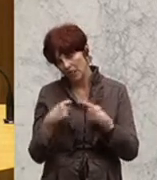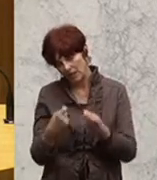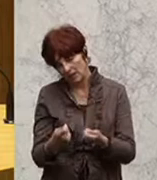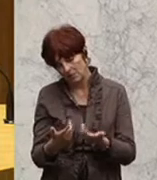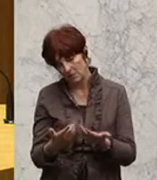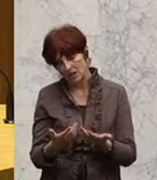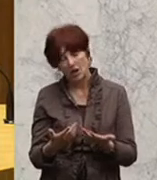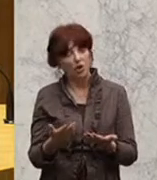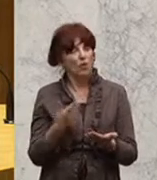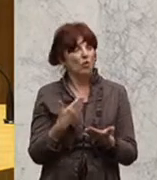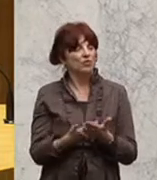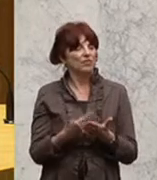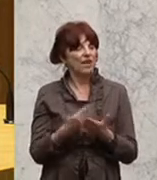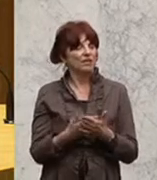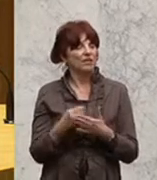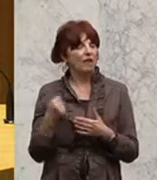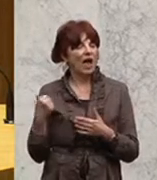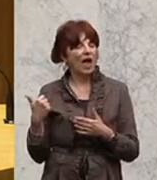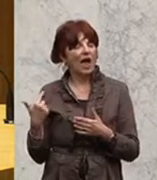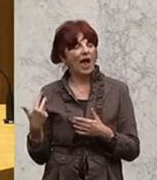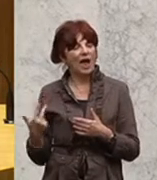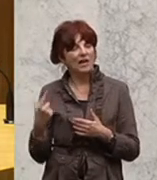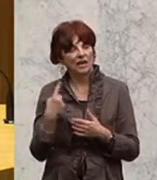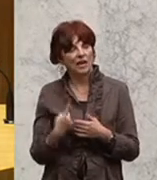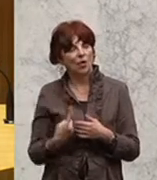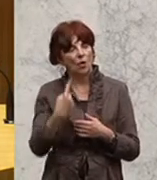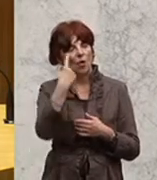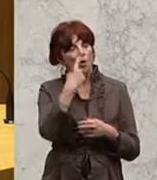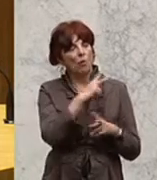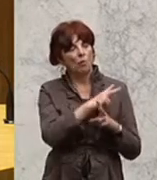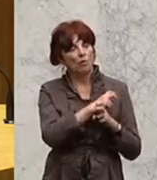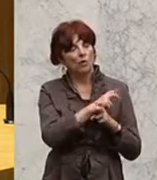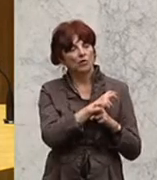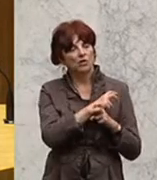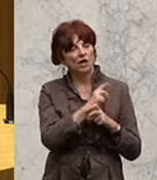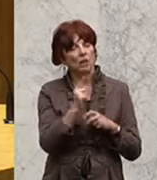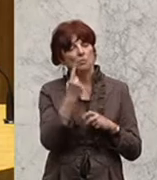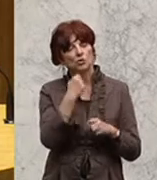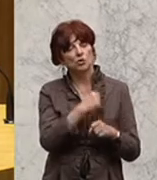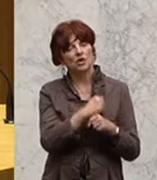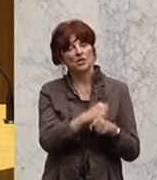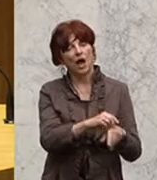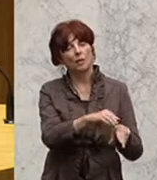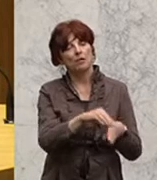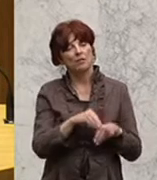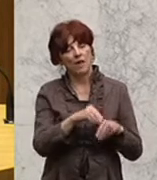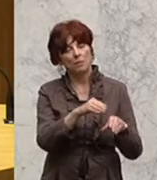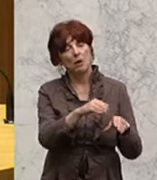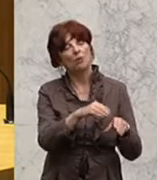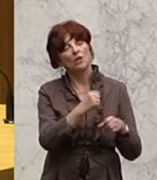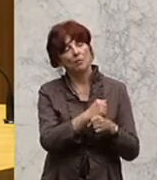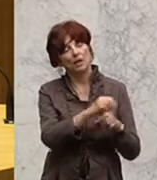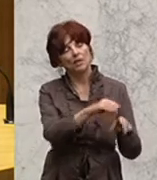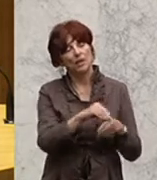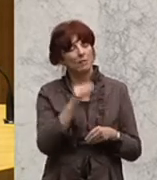Ausführungen wurden wir von einigen Oberösterreicherinnen und Oberösterreicher, insbesondere von Arbeitnehmern und Arbeitnehmerinnen, natürlich kontaktiert.